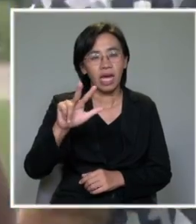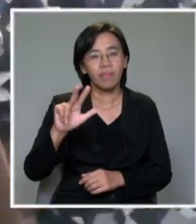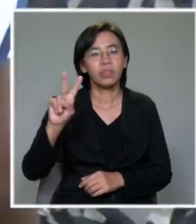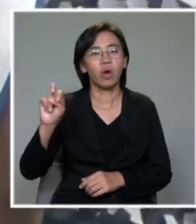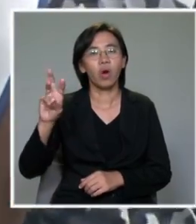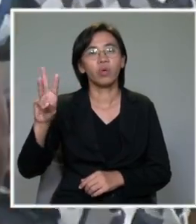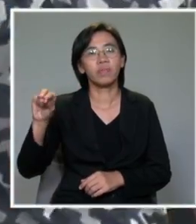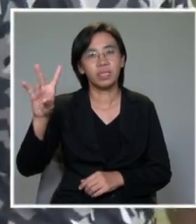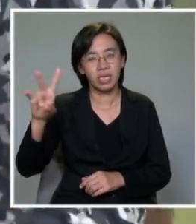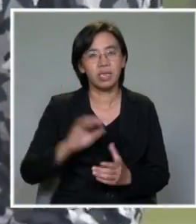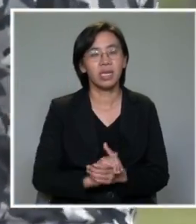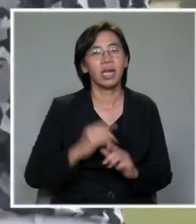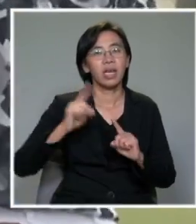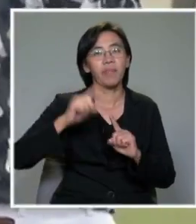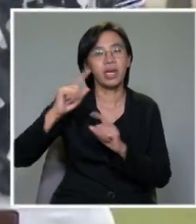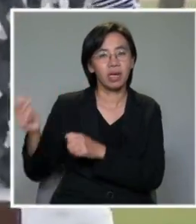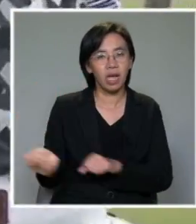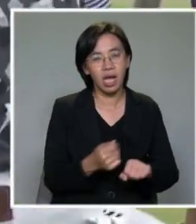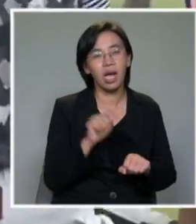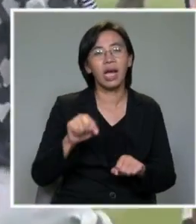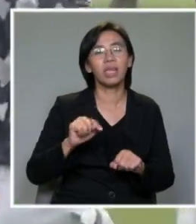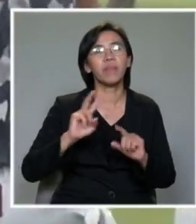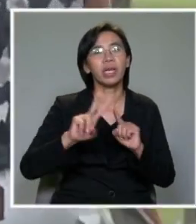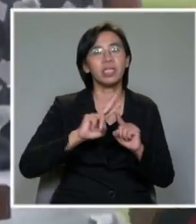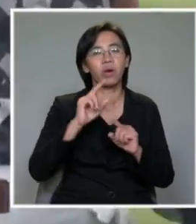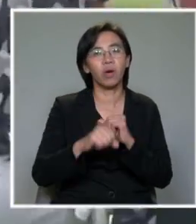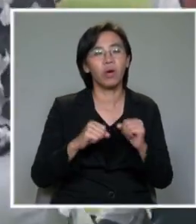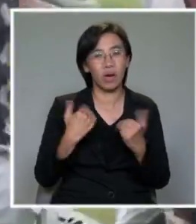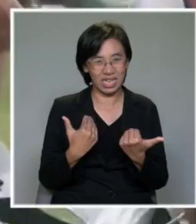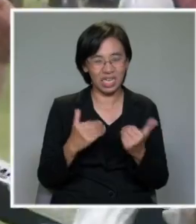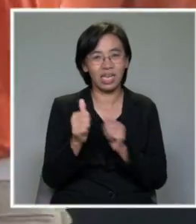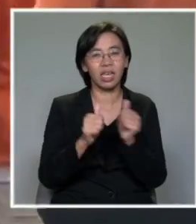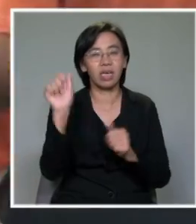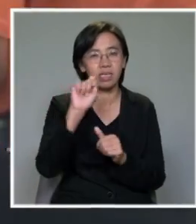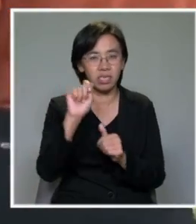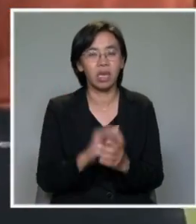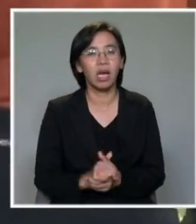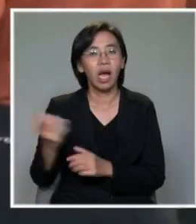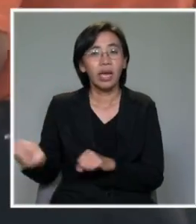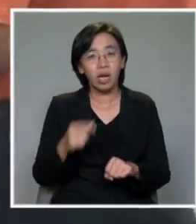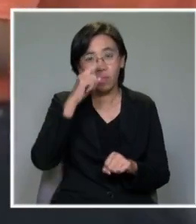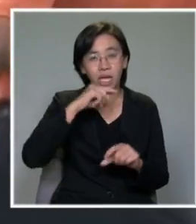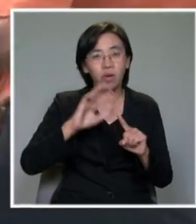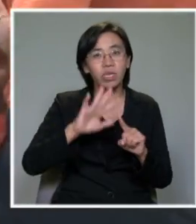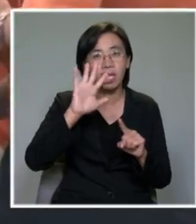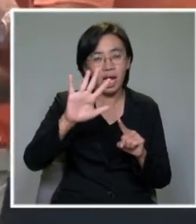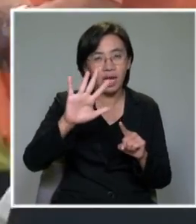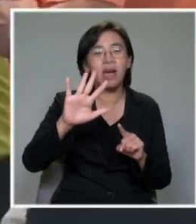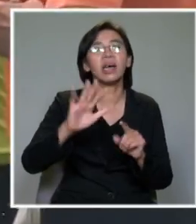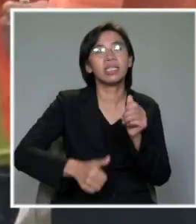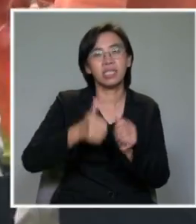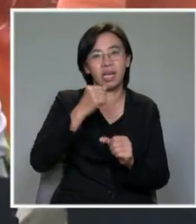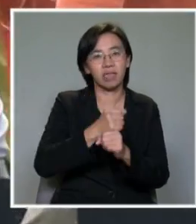267ก็คว้าแชมป์ไปครองแล้วก็เป็นแชมป์รายการที่2ของพานุพลในเอเชียนทัวร์แล้วก็เป็นนักกอล์ฟไทยคนที่5นะครับที่คว้าแชมป์รายการ